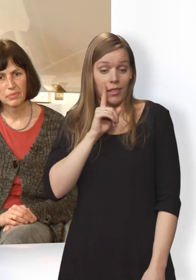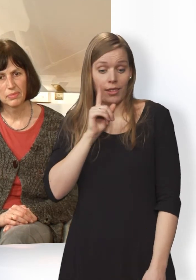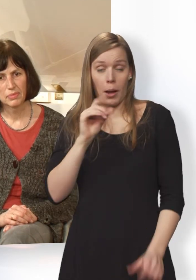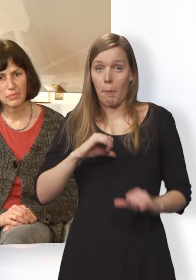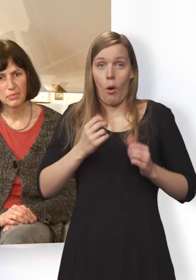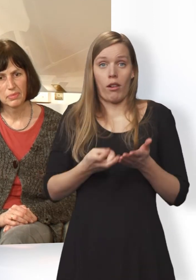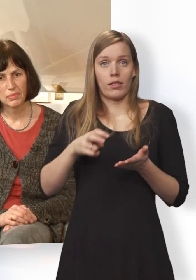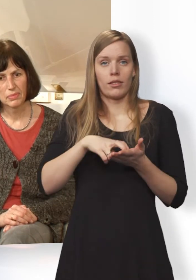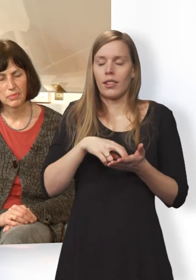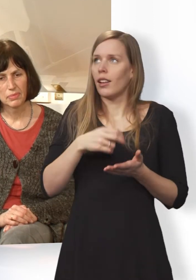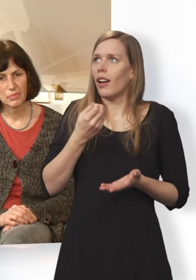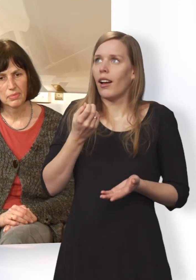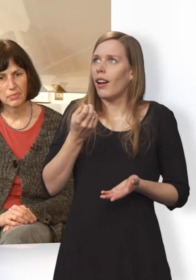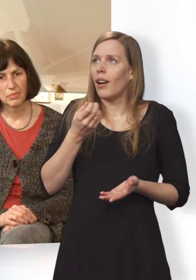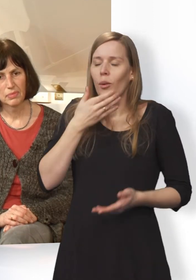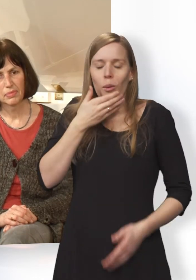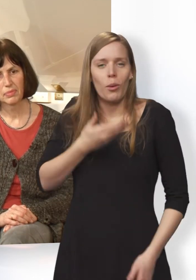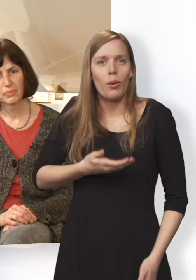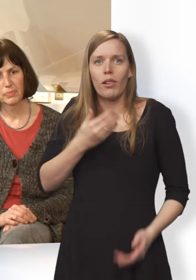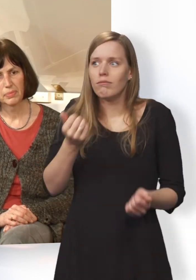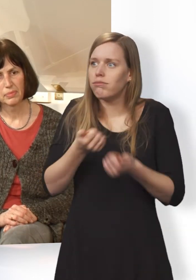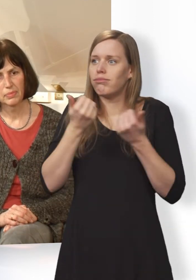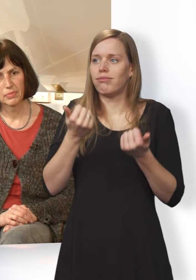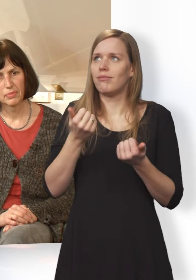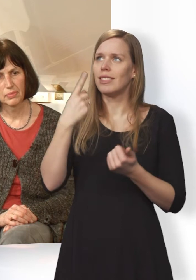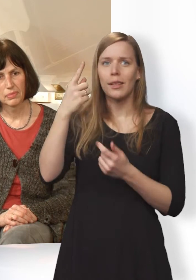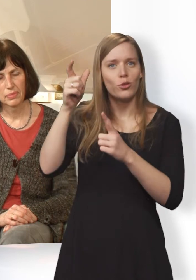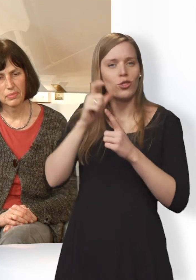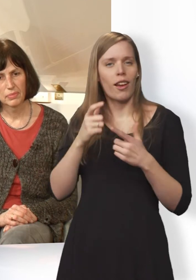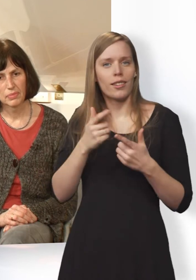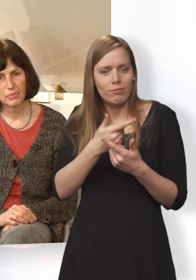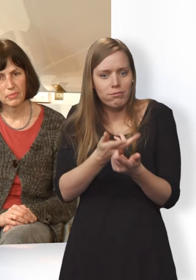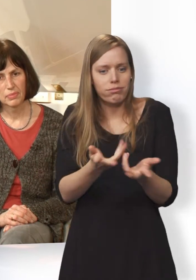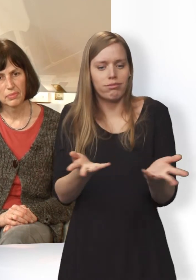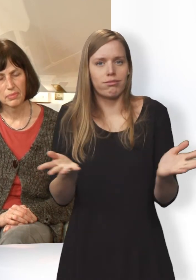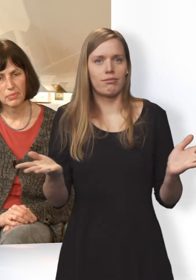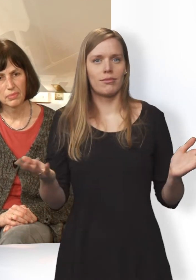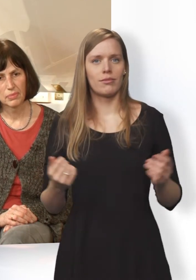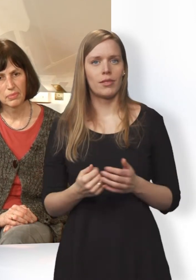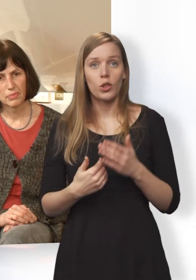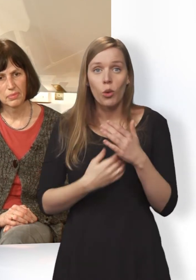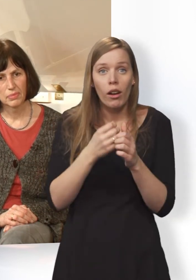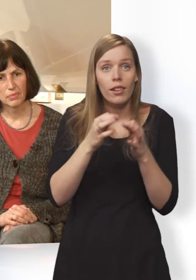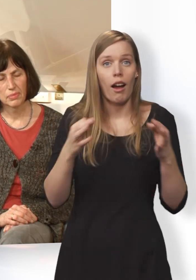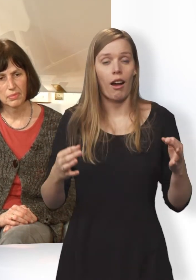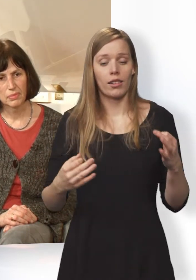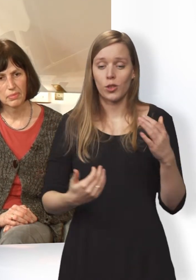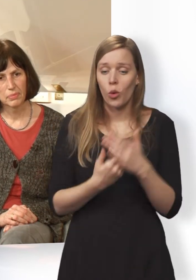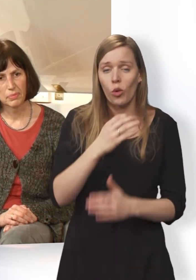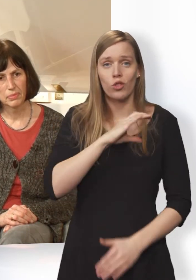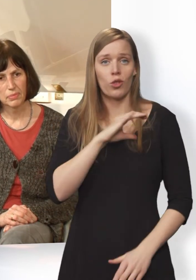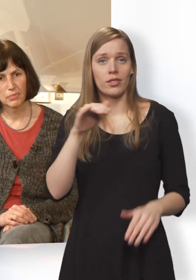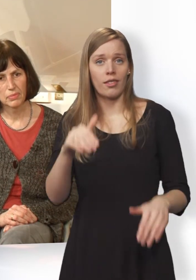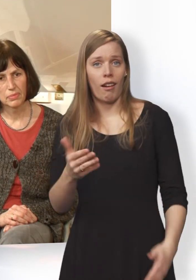was wieder so ein geschenk da ist neuer tag mit neuen chancen